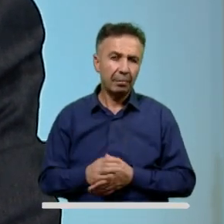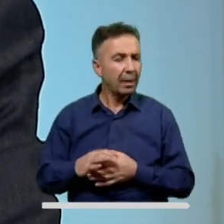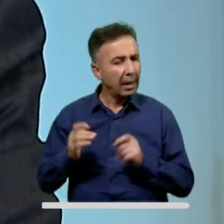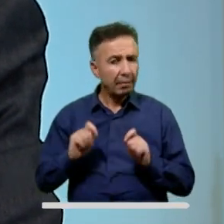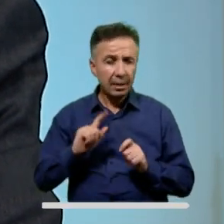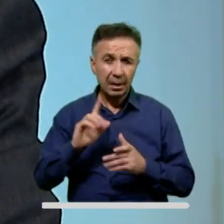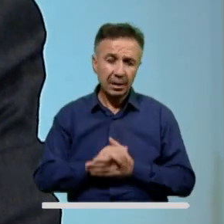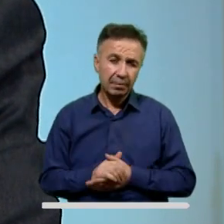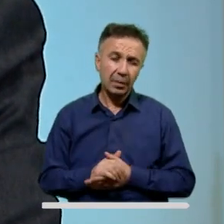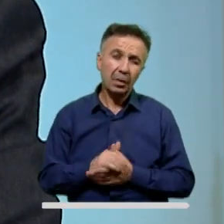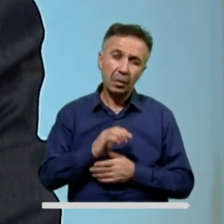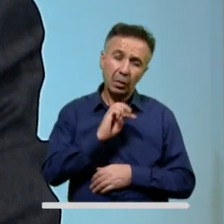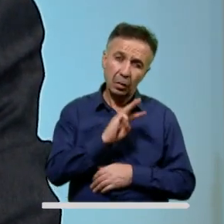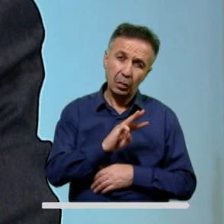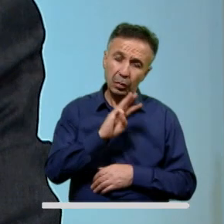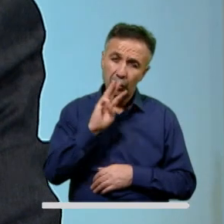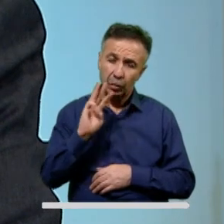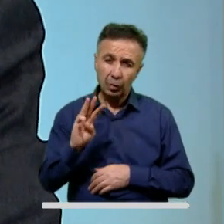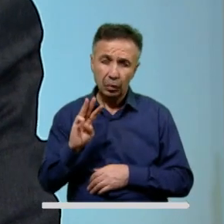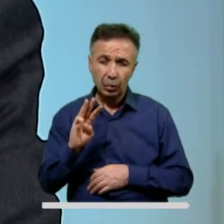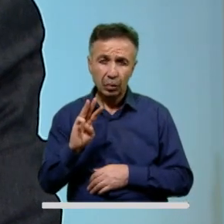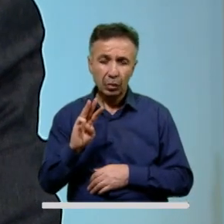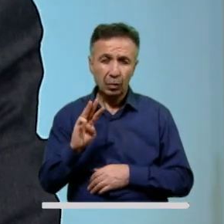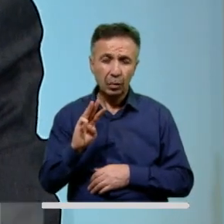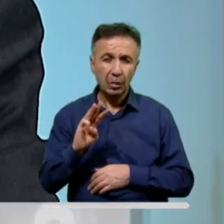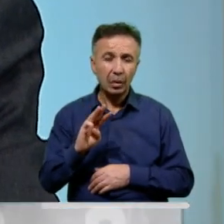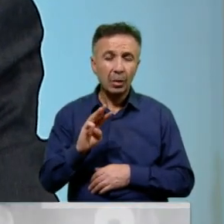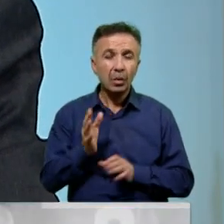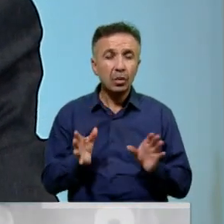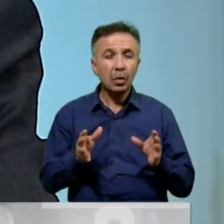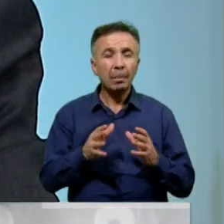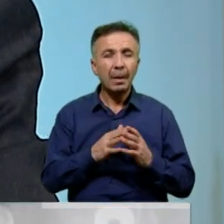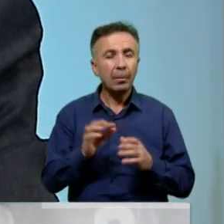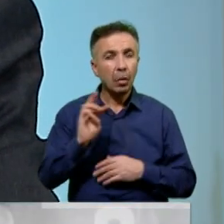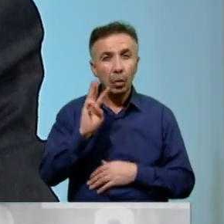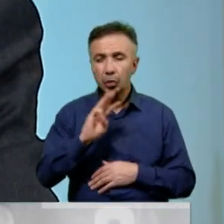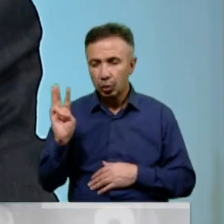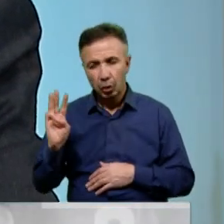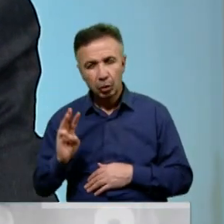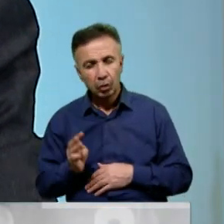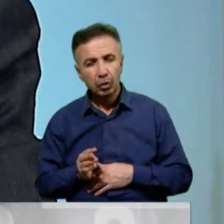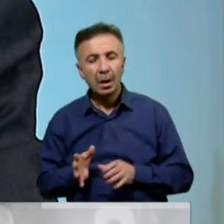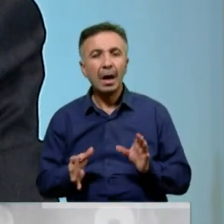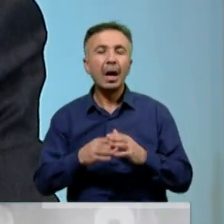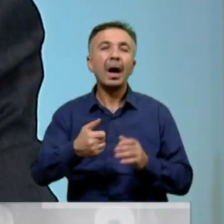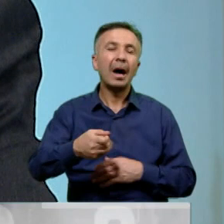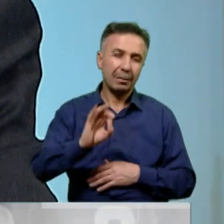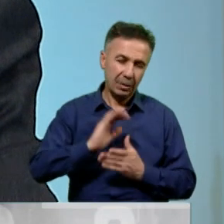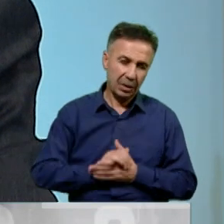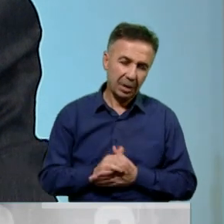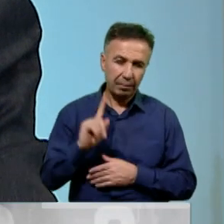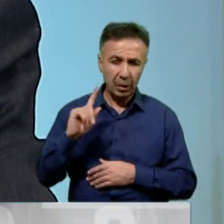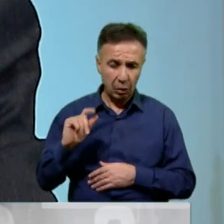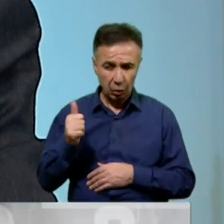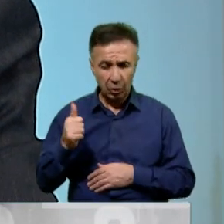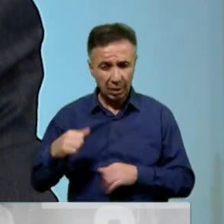yapacaksınız? 30 artı 30, 60 gün tutmanız gerekiyor. Peki bir günde kaza orucunuz, cezası